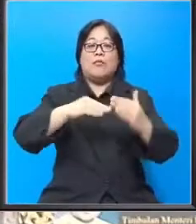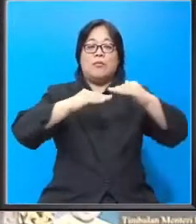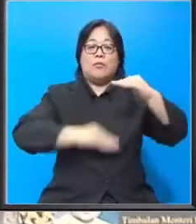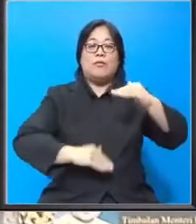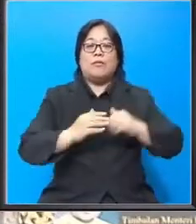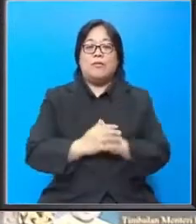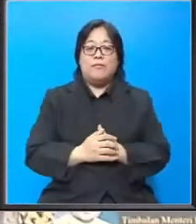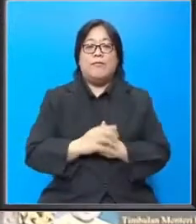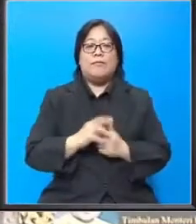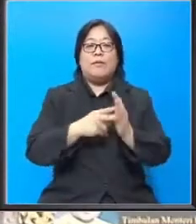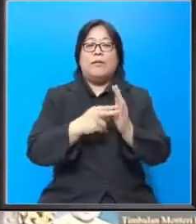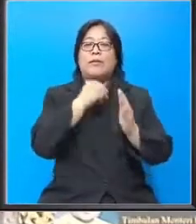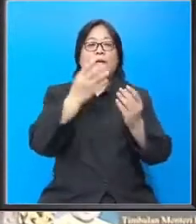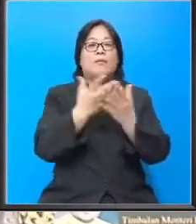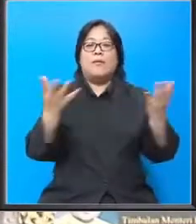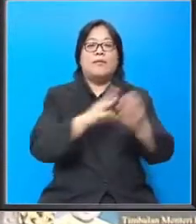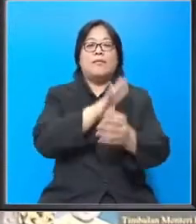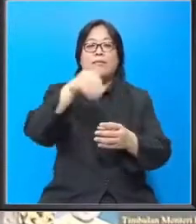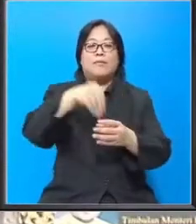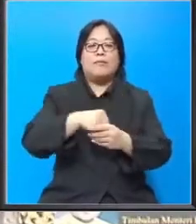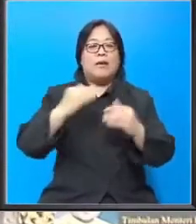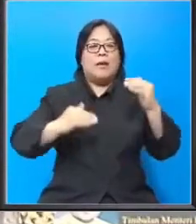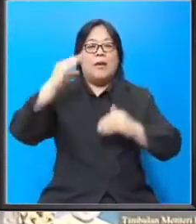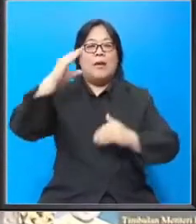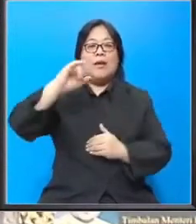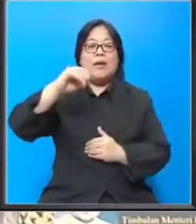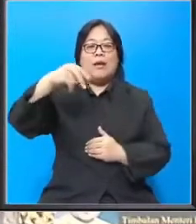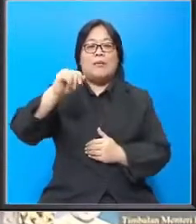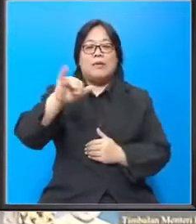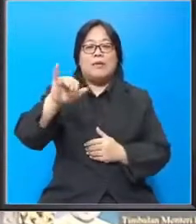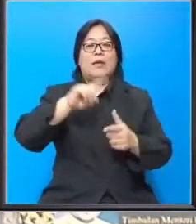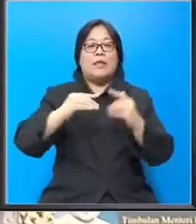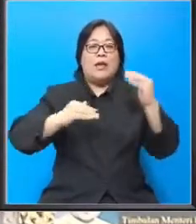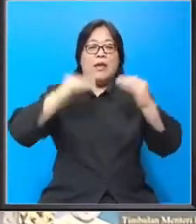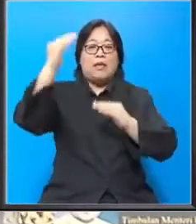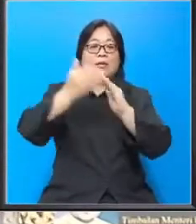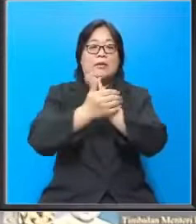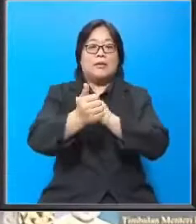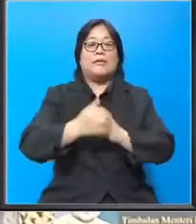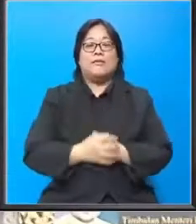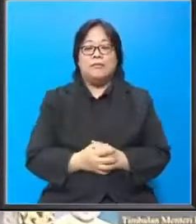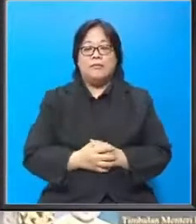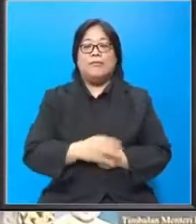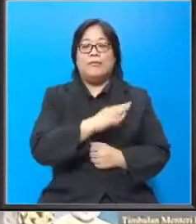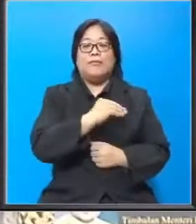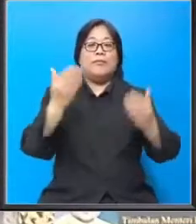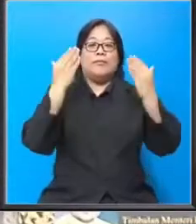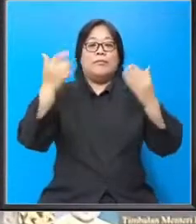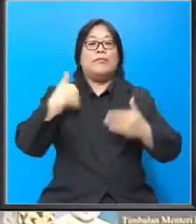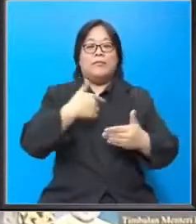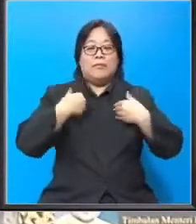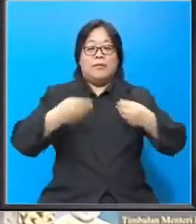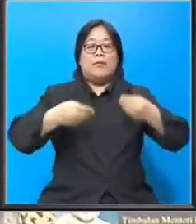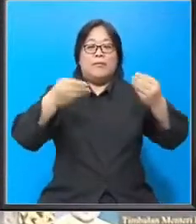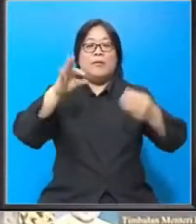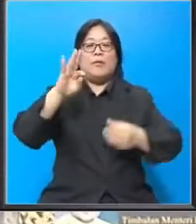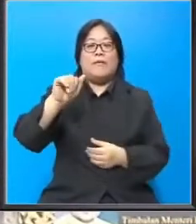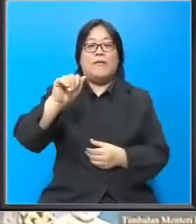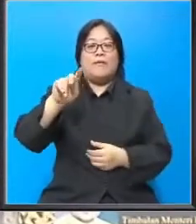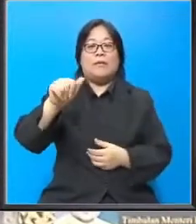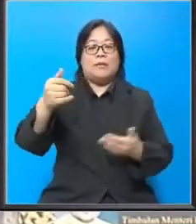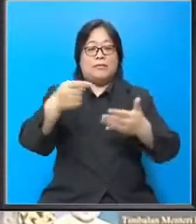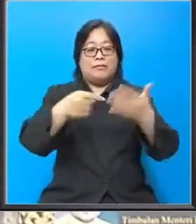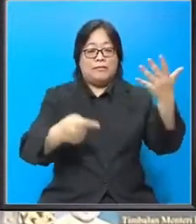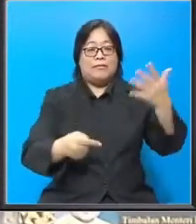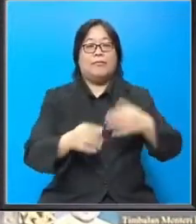Ibu ke bawah jadi tidak banyak sangat menyebabkan yang Eko pisikiater pernah skill seperti melihat dibangkitkan dan Alhamdulillah kita bagi fakta-fakta ini